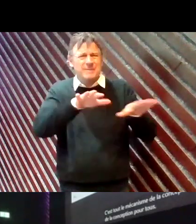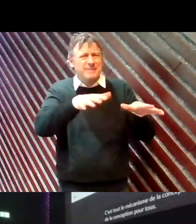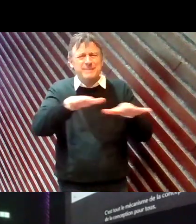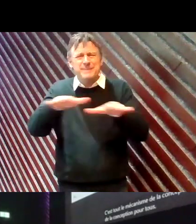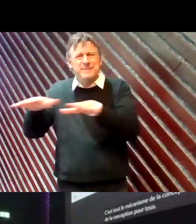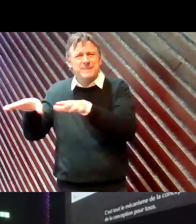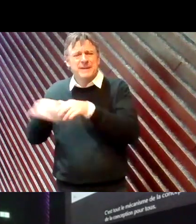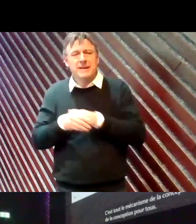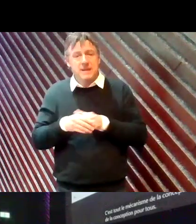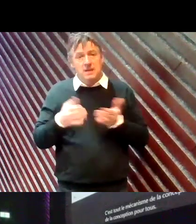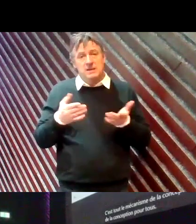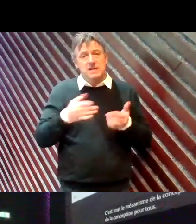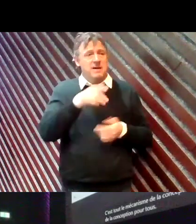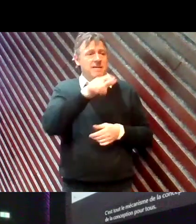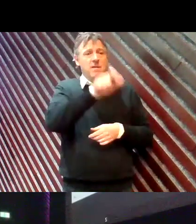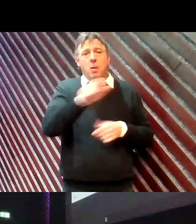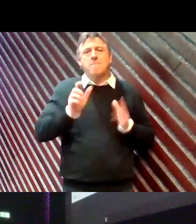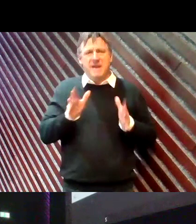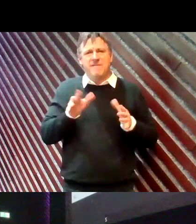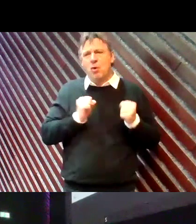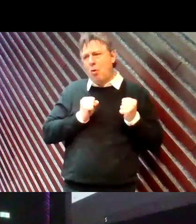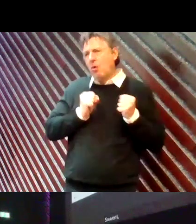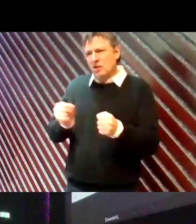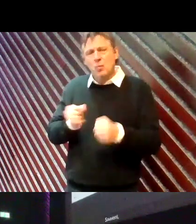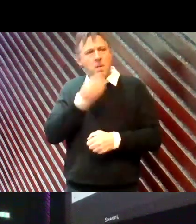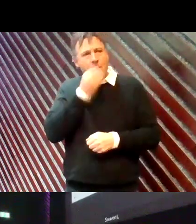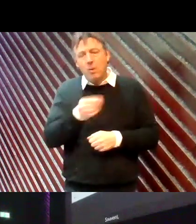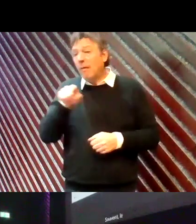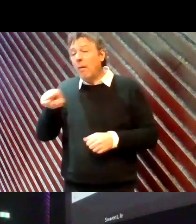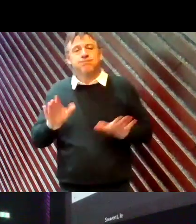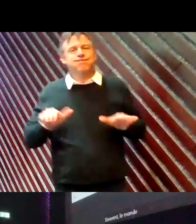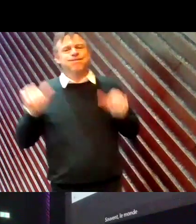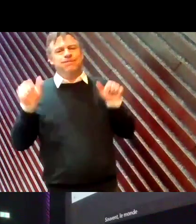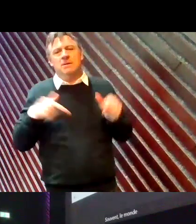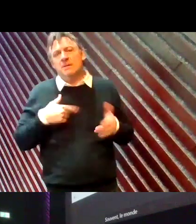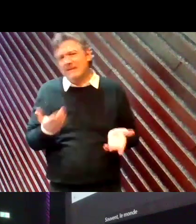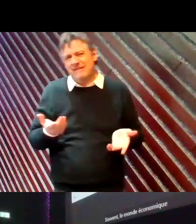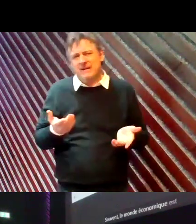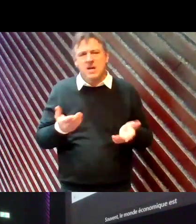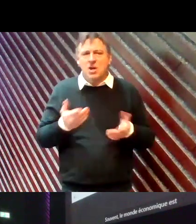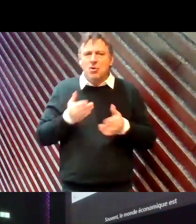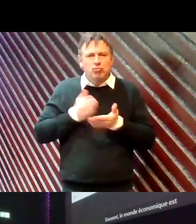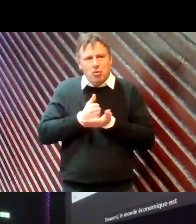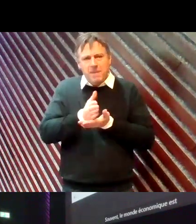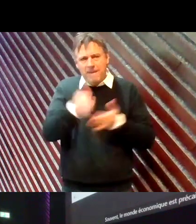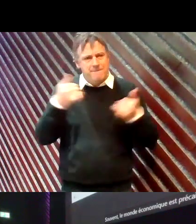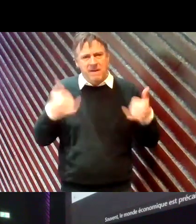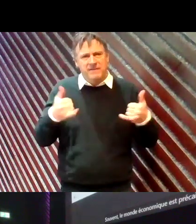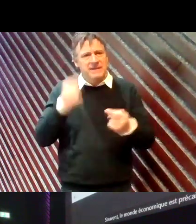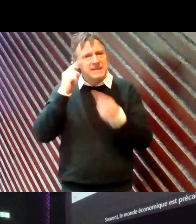même encore bien souvent de l'engagement de quelques bénévoles. Donc, il y encore beaucoup de chemin à faire sur ce concept de